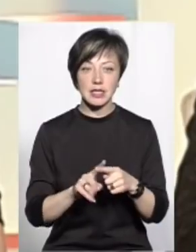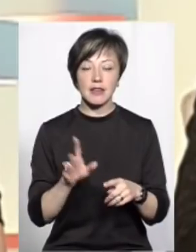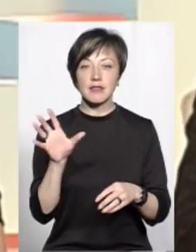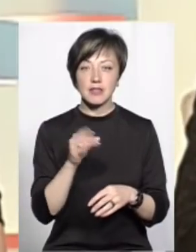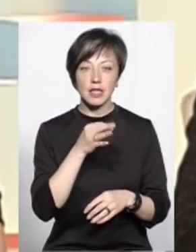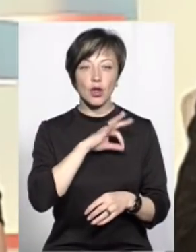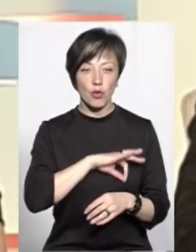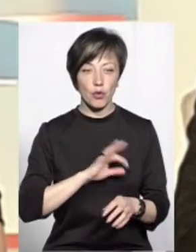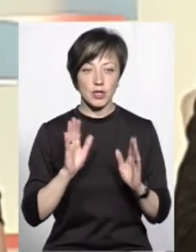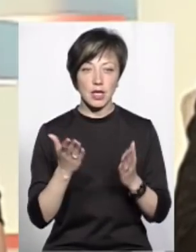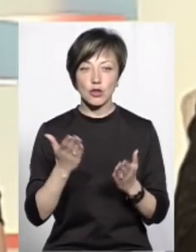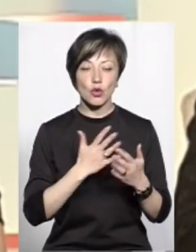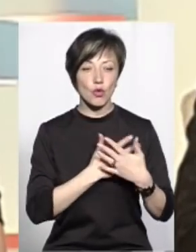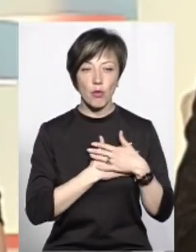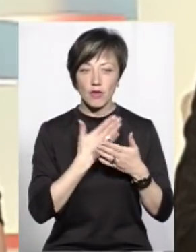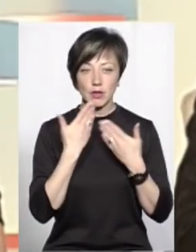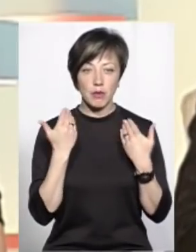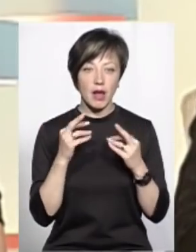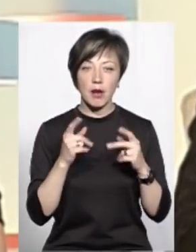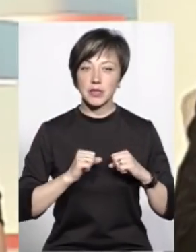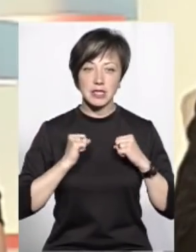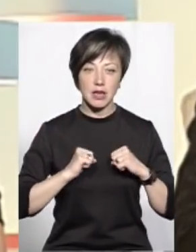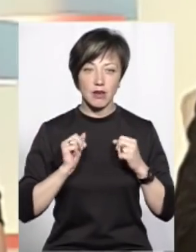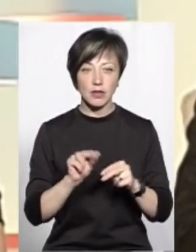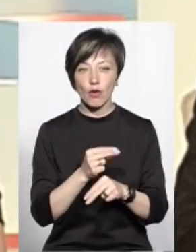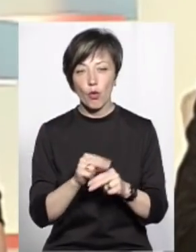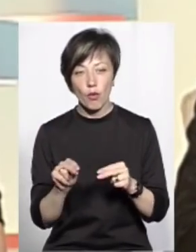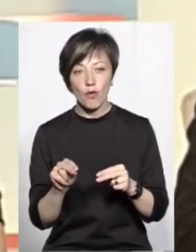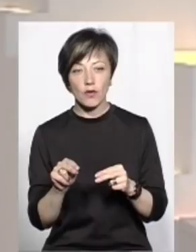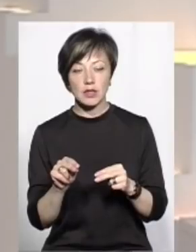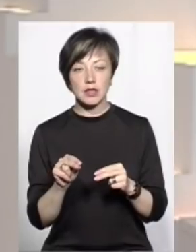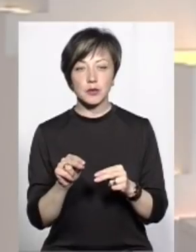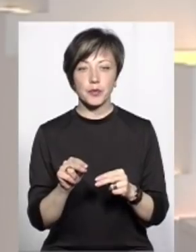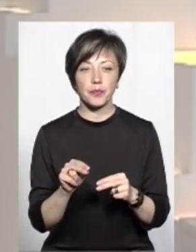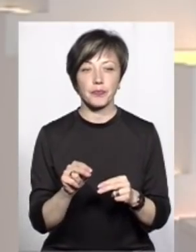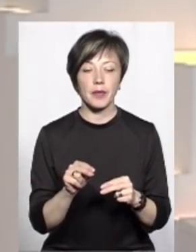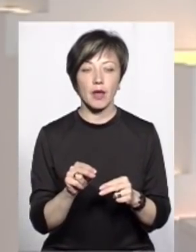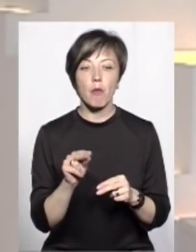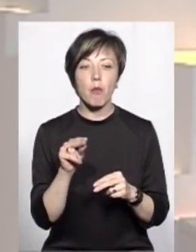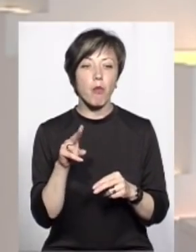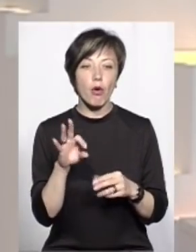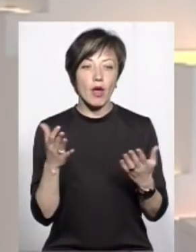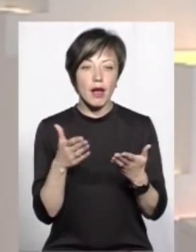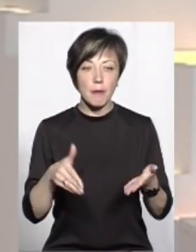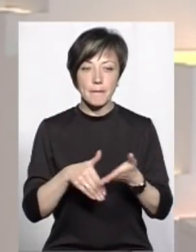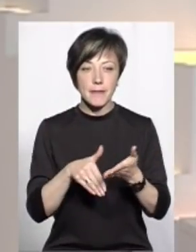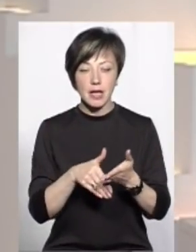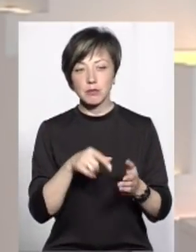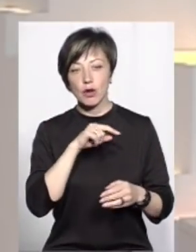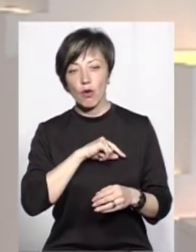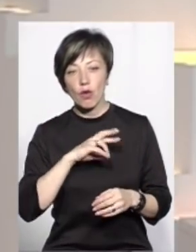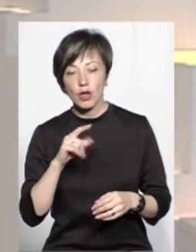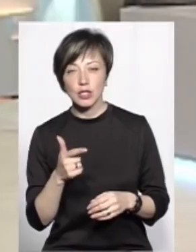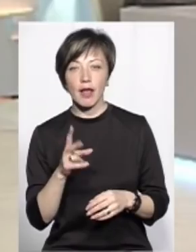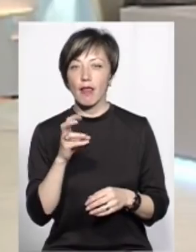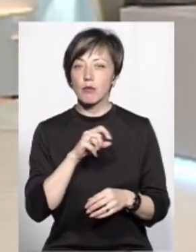піде на користь. Якщо любові немає, як би ти там не старався її виховувати, по яким би там методам, психологічним,